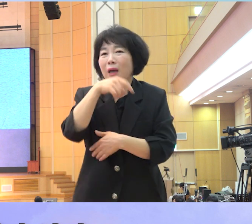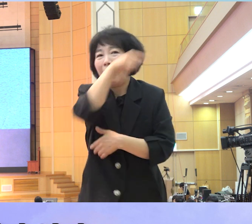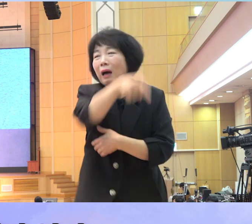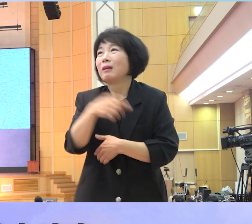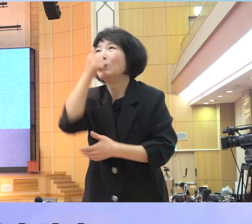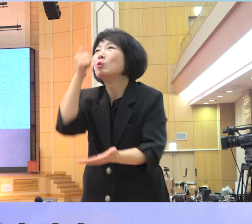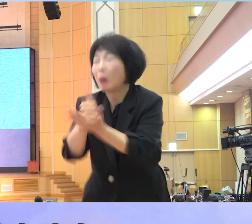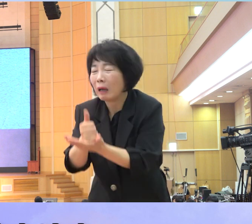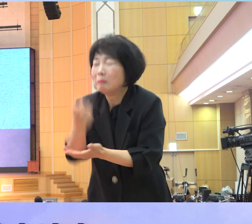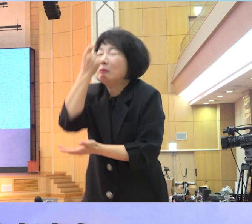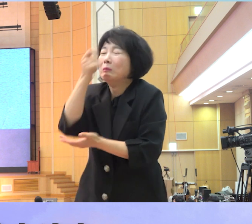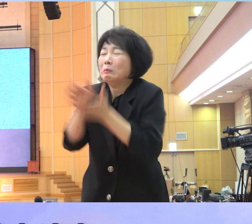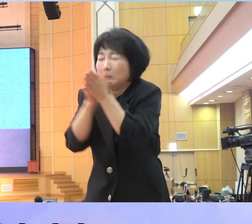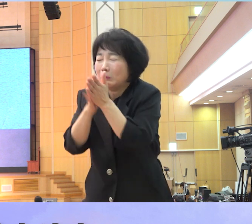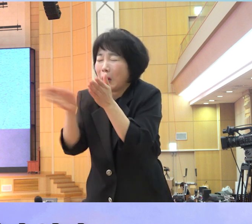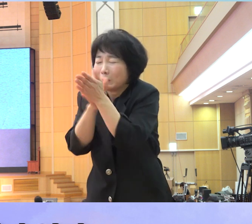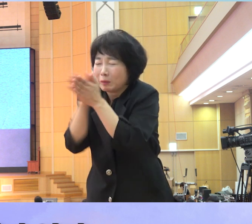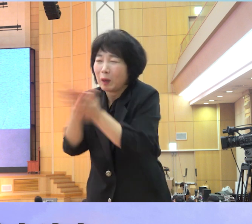용서하시고.